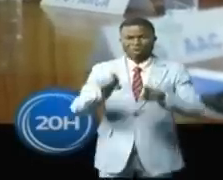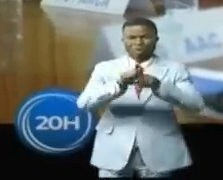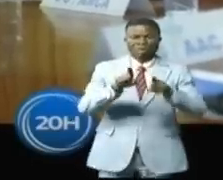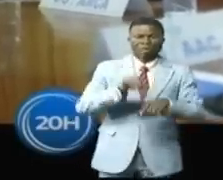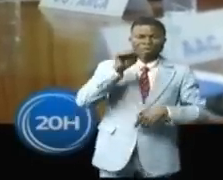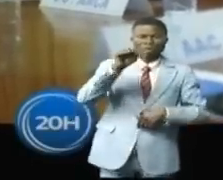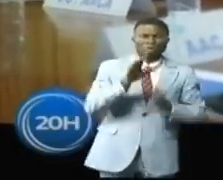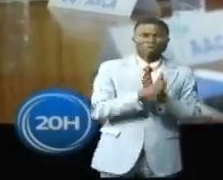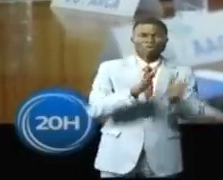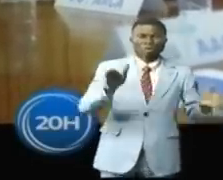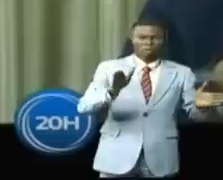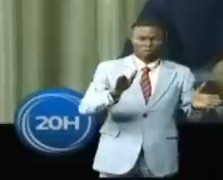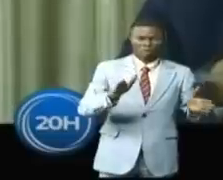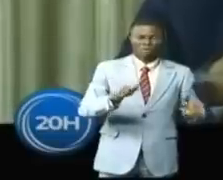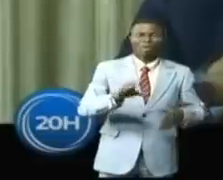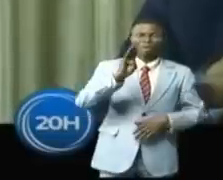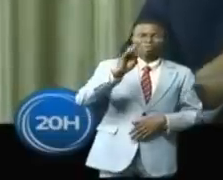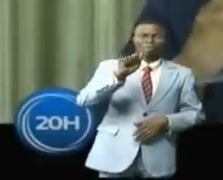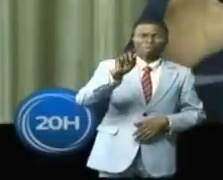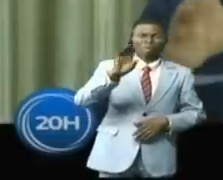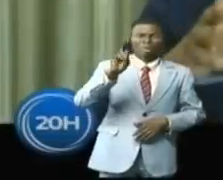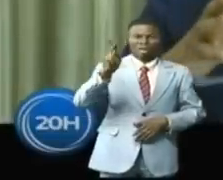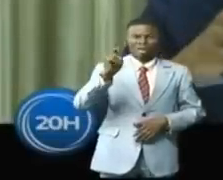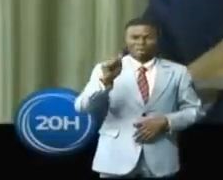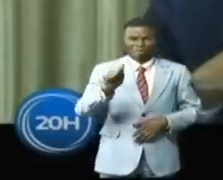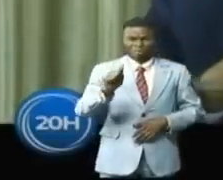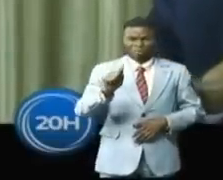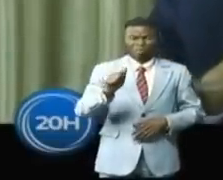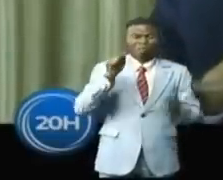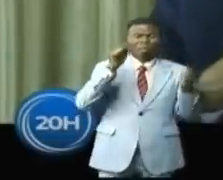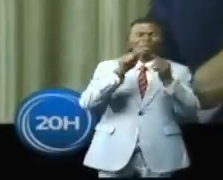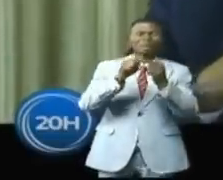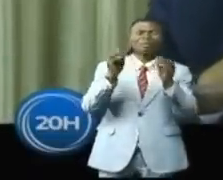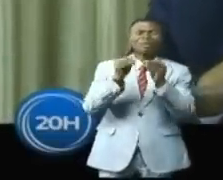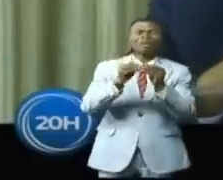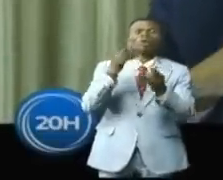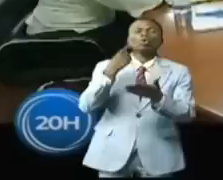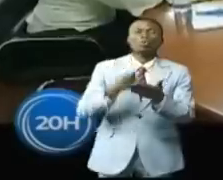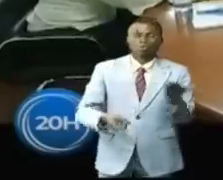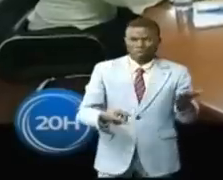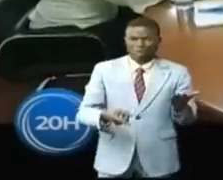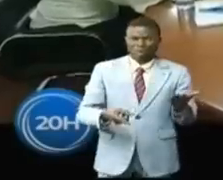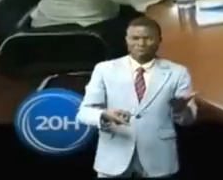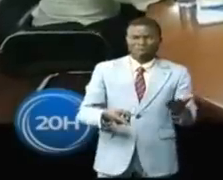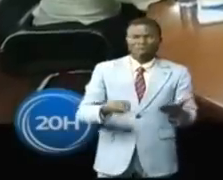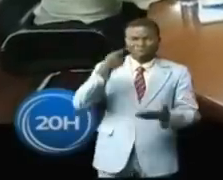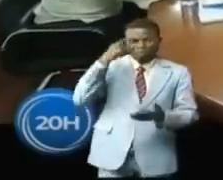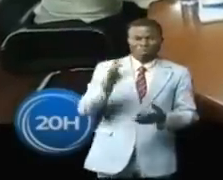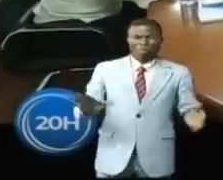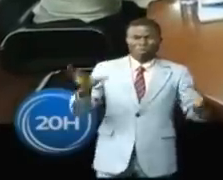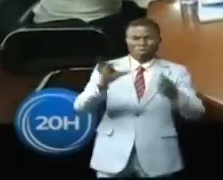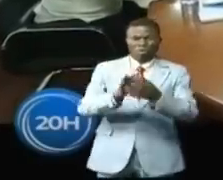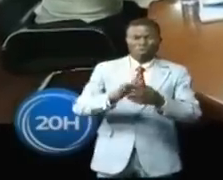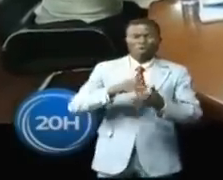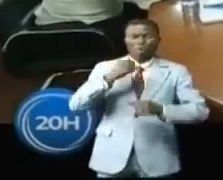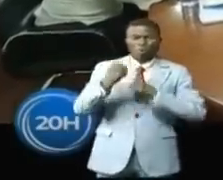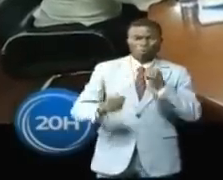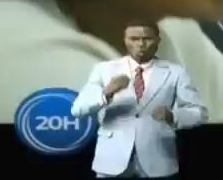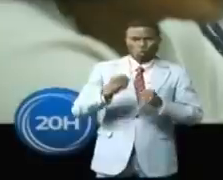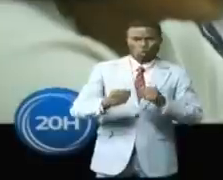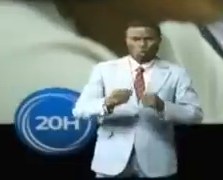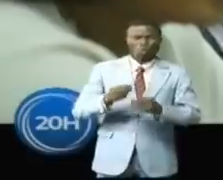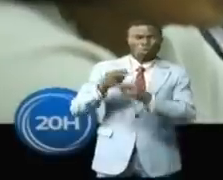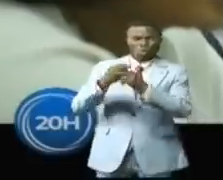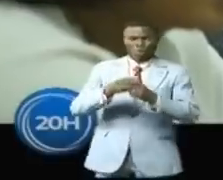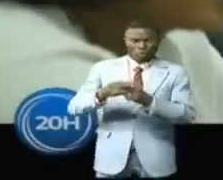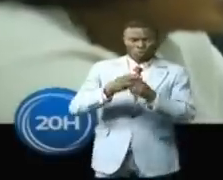directeur général de l'ARCA, Alain Kaninda. L'objectif de cette rencontre, c'est coaliser les efforts pour le contrôle